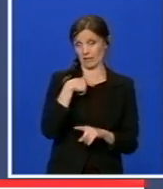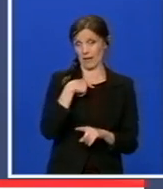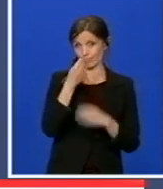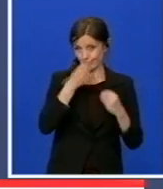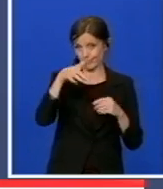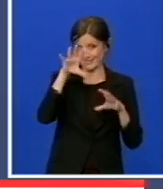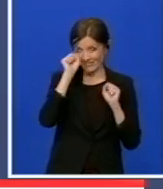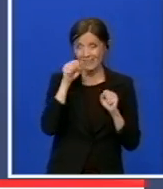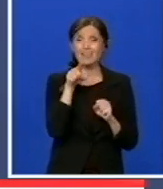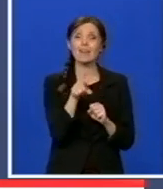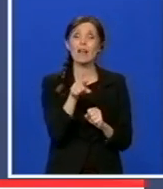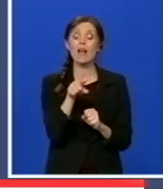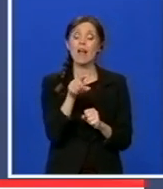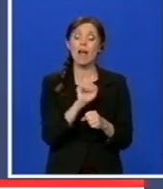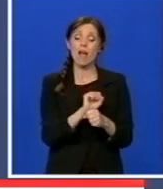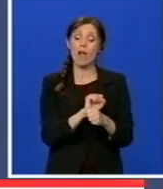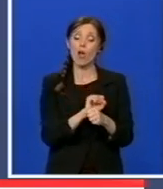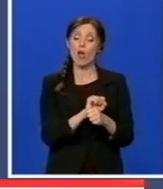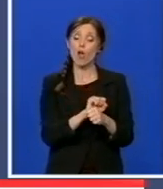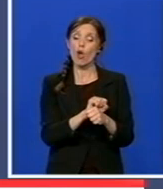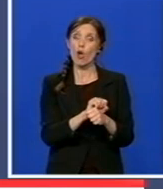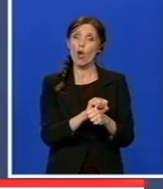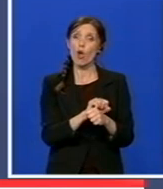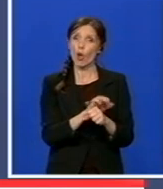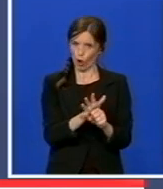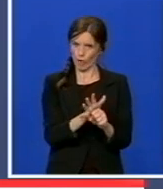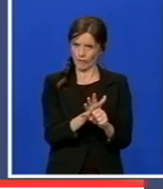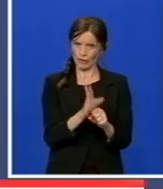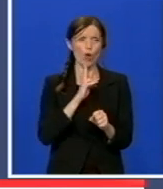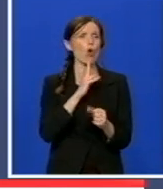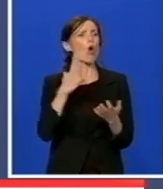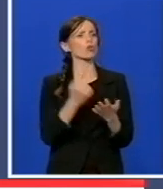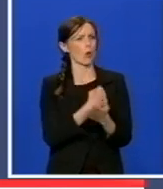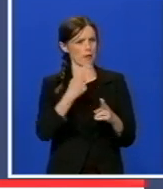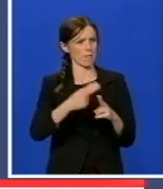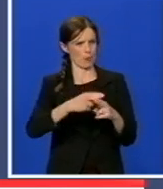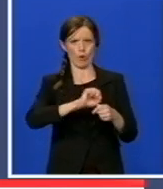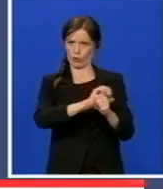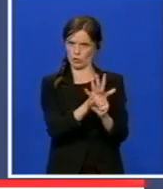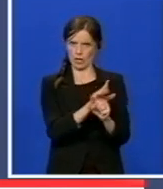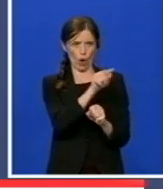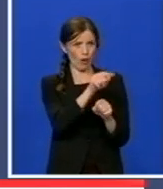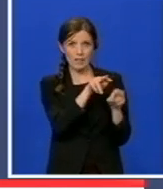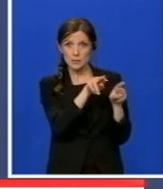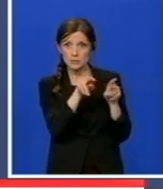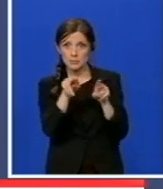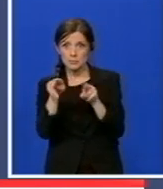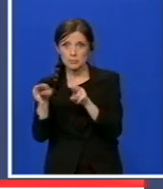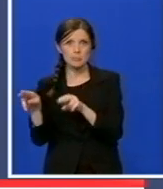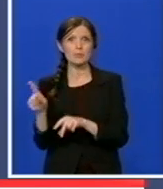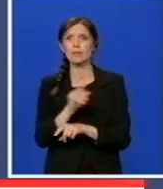COVID virusnom infekcijom ne daje jedinstvenu kliničku sliku, već naprotiv razvija